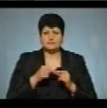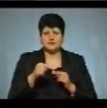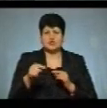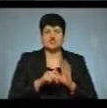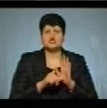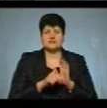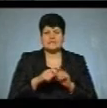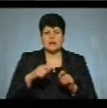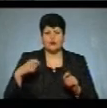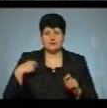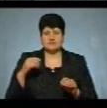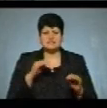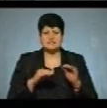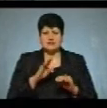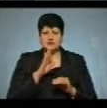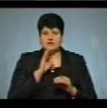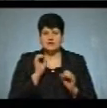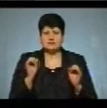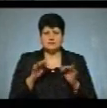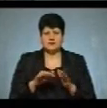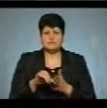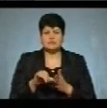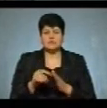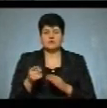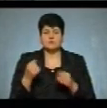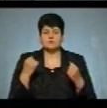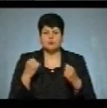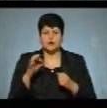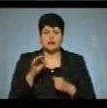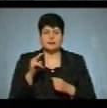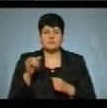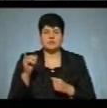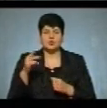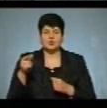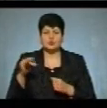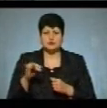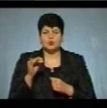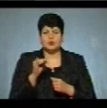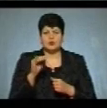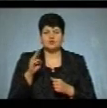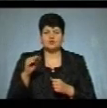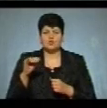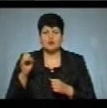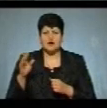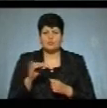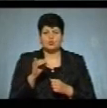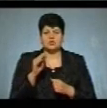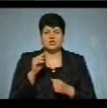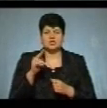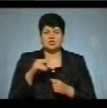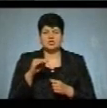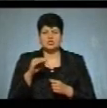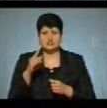6 кілометрів. У складі жіночої збірної виступлять тернопільська спортсменка Олена Підгрушна, Юлія Журавок, Юлія Джима і Надія